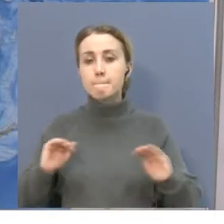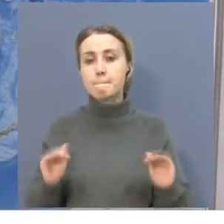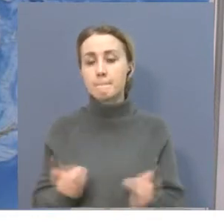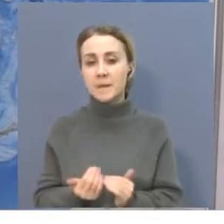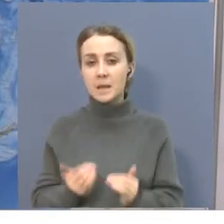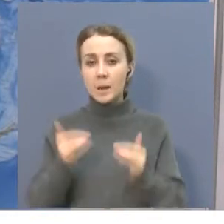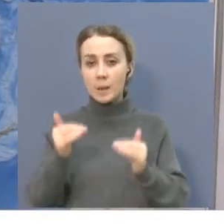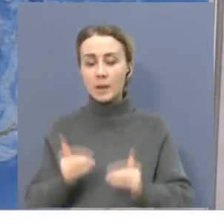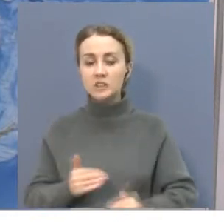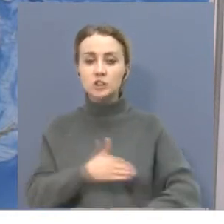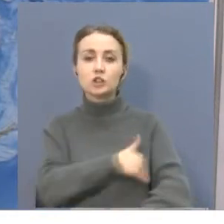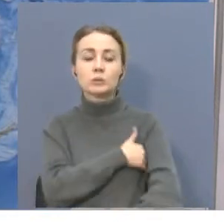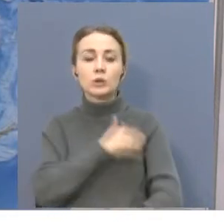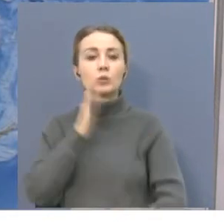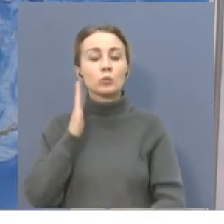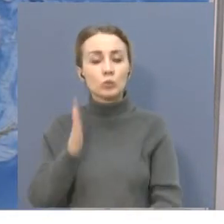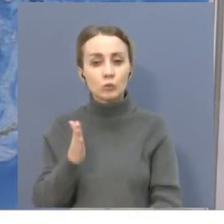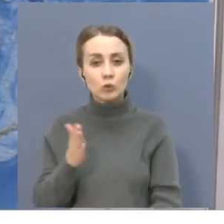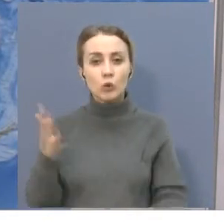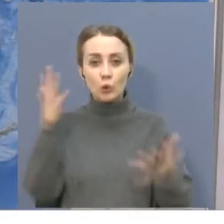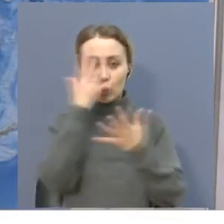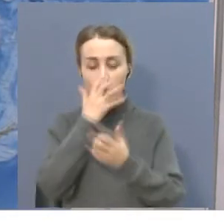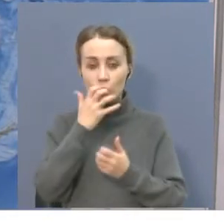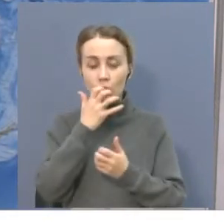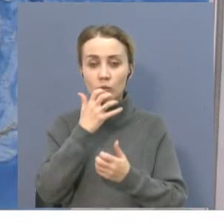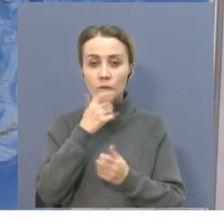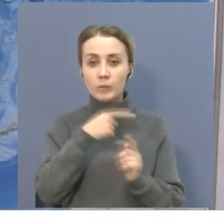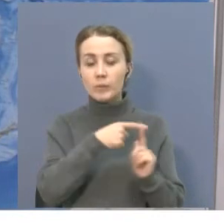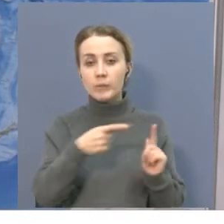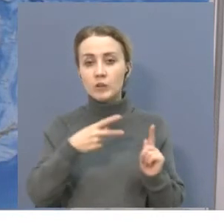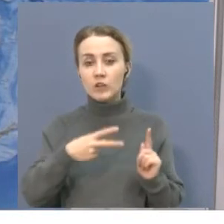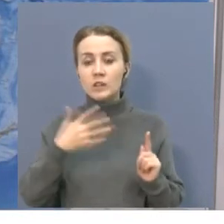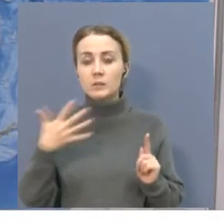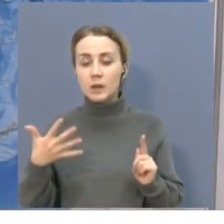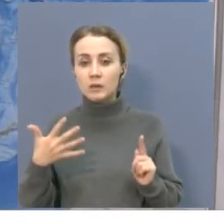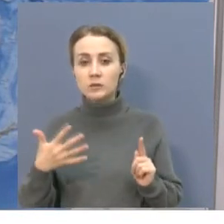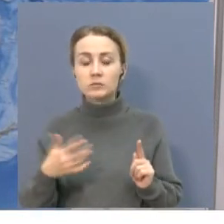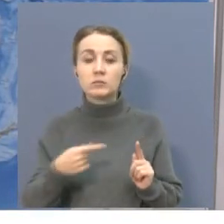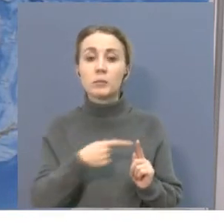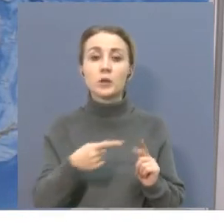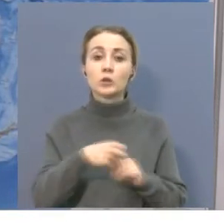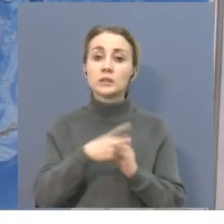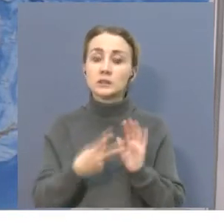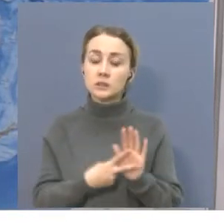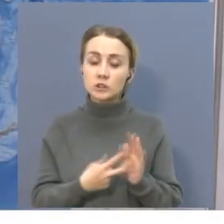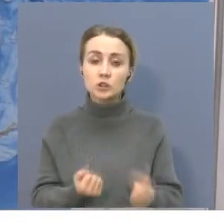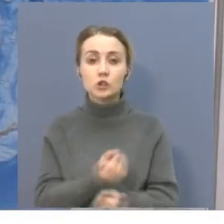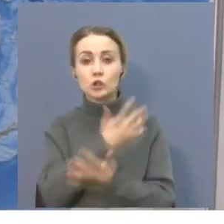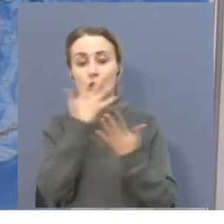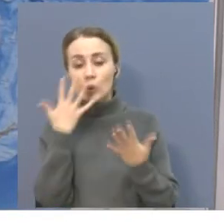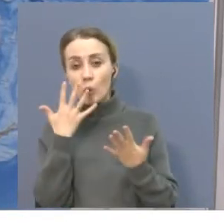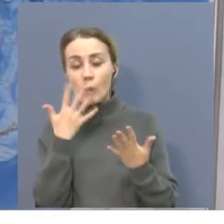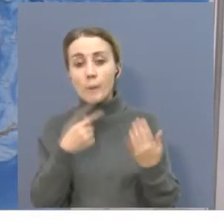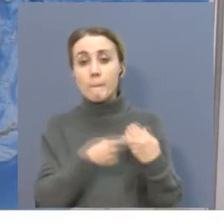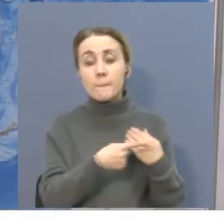жерлерде 20-25, кей жерлерде 17 градусқа дейін суытады. Күндіз 15-20, кей жерлерде 12